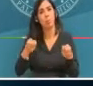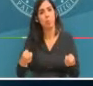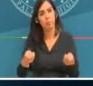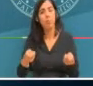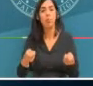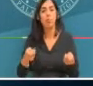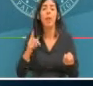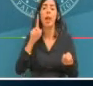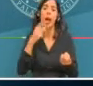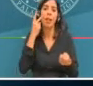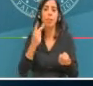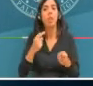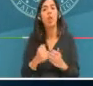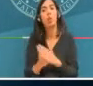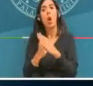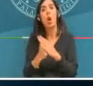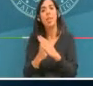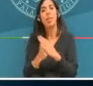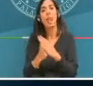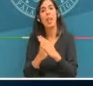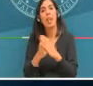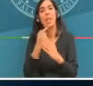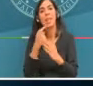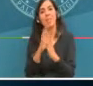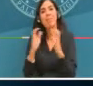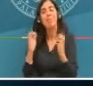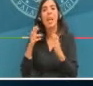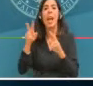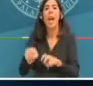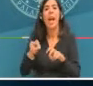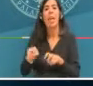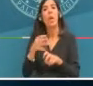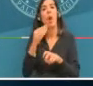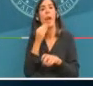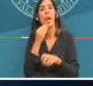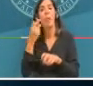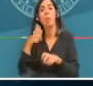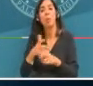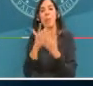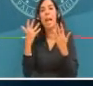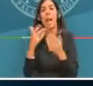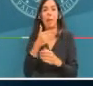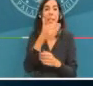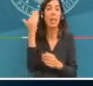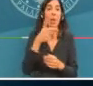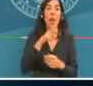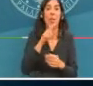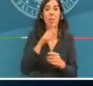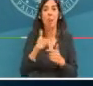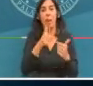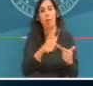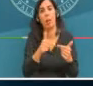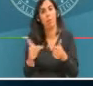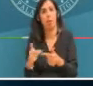ristoranti in questo modo chi sarà costretto a sospendere o a rallentare le proprie attività a